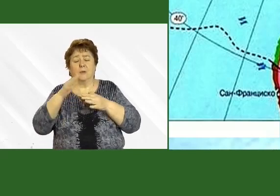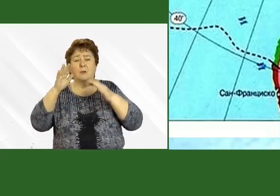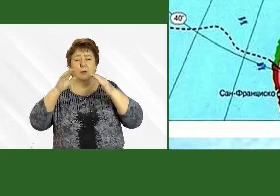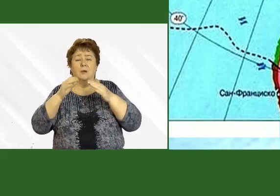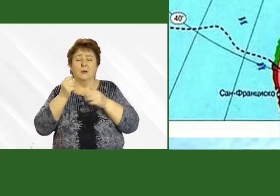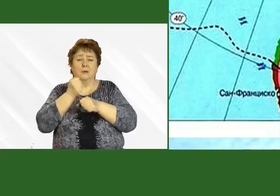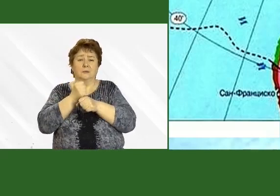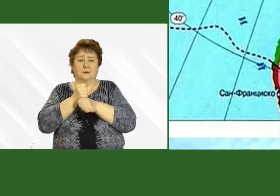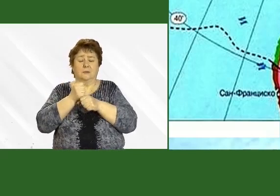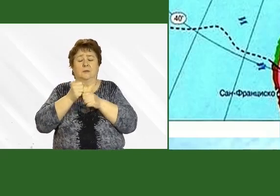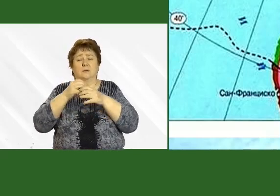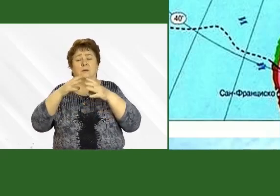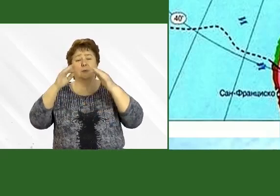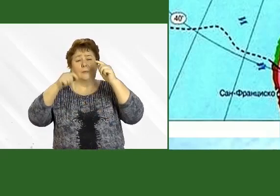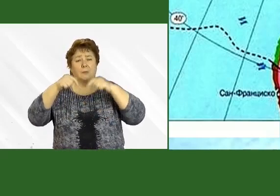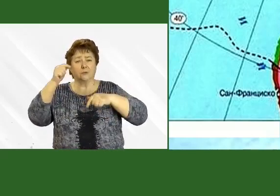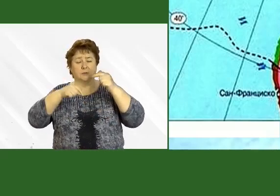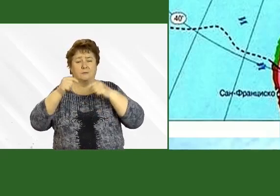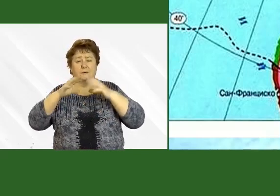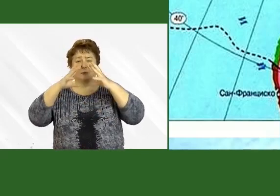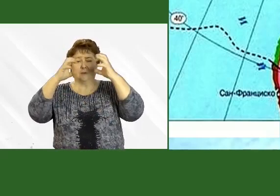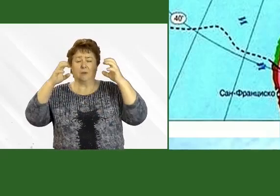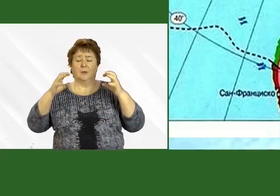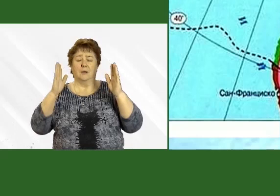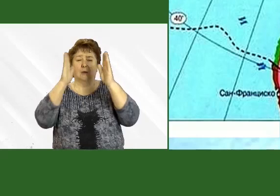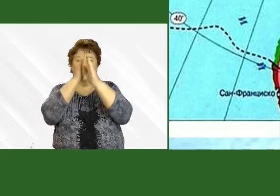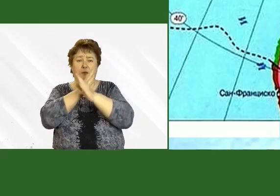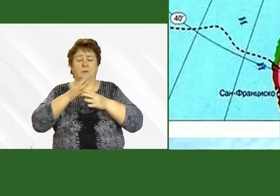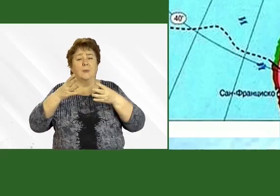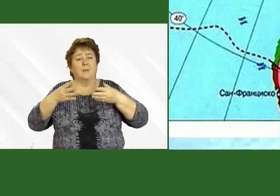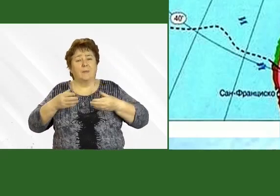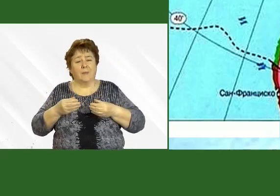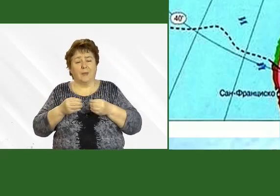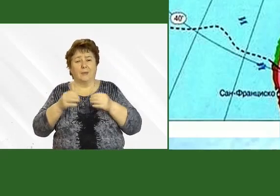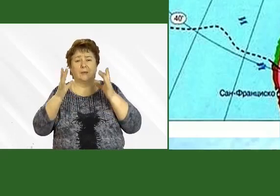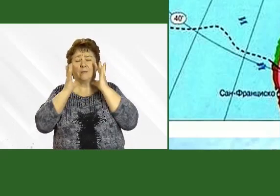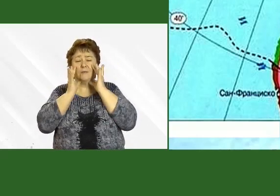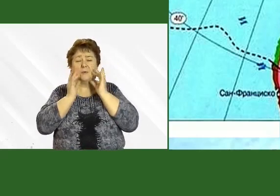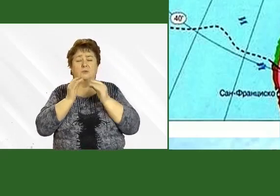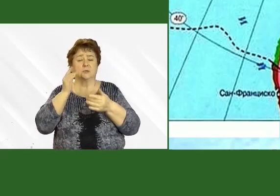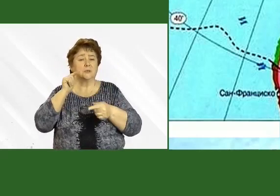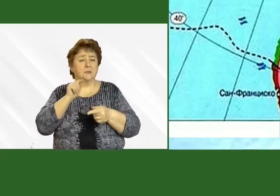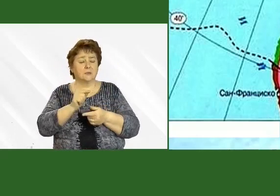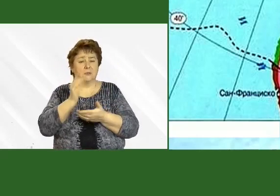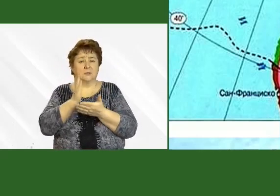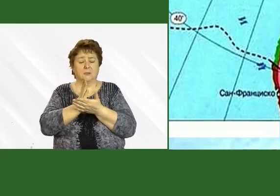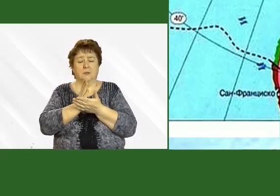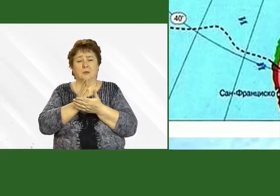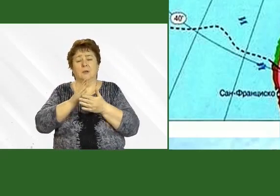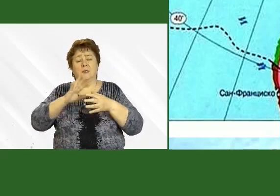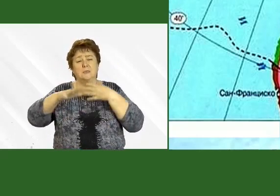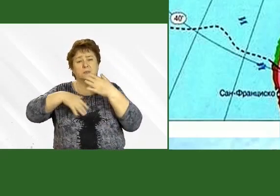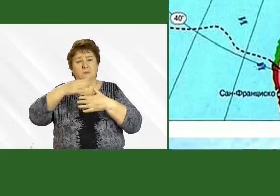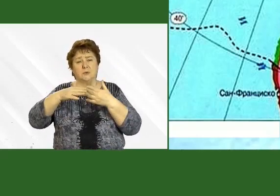облаков поэтому климат более мягкий и влажный здесь расположилось зона смешанных